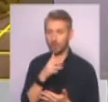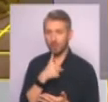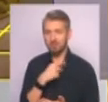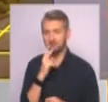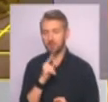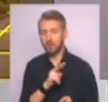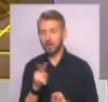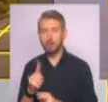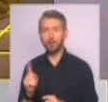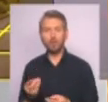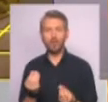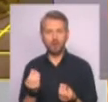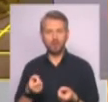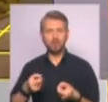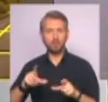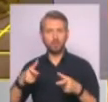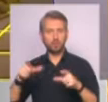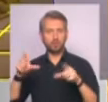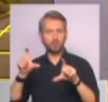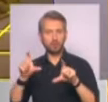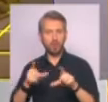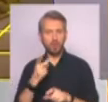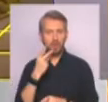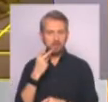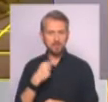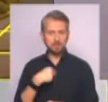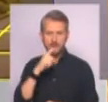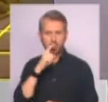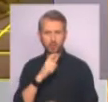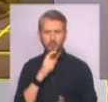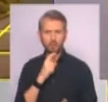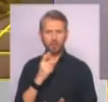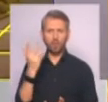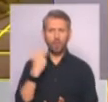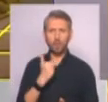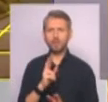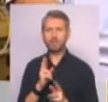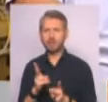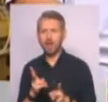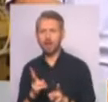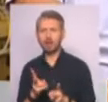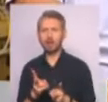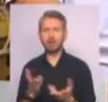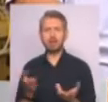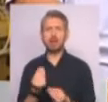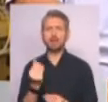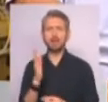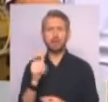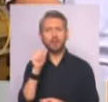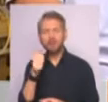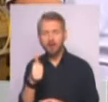що тарифи піднімаються, завжди ми не розуміємо, коли і як, яка ціна буде